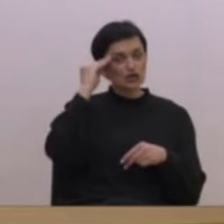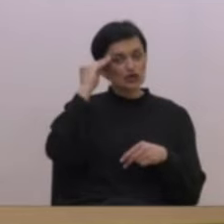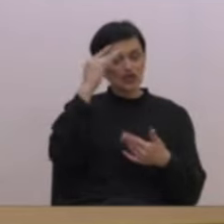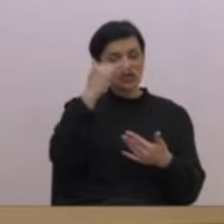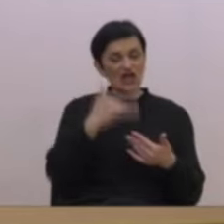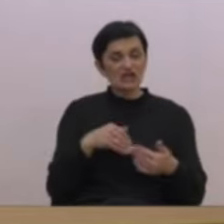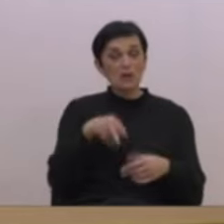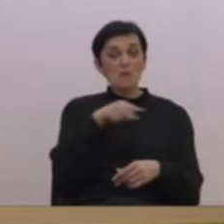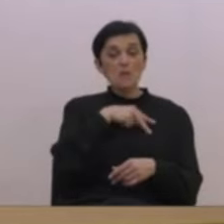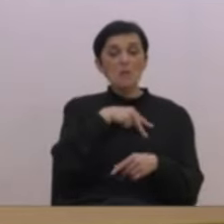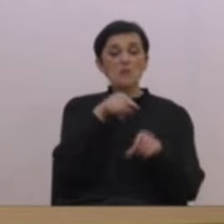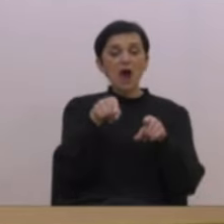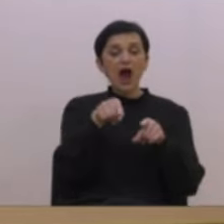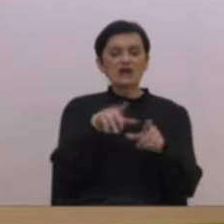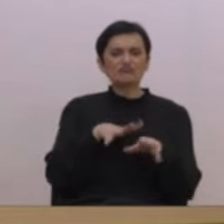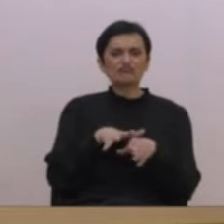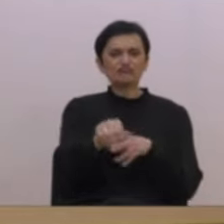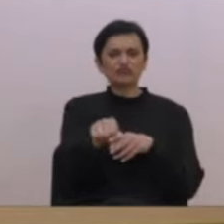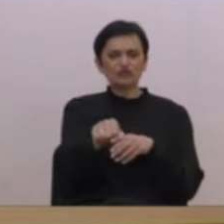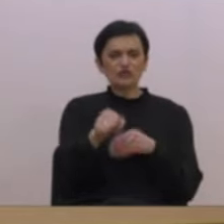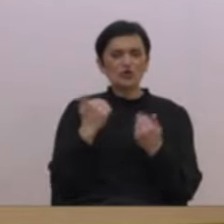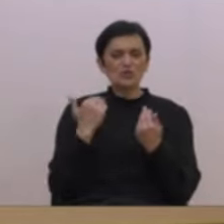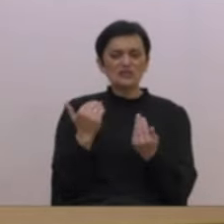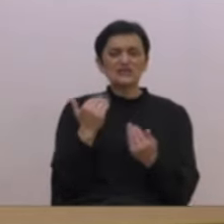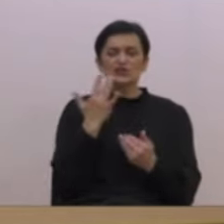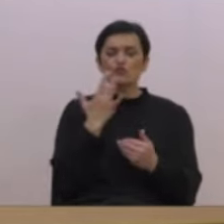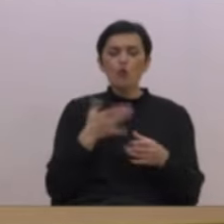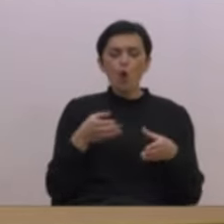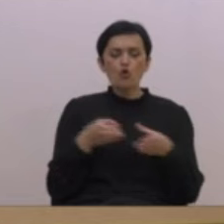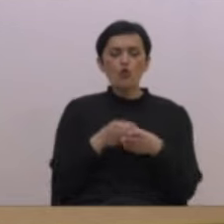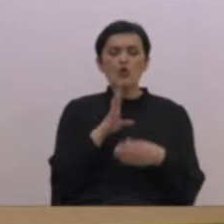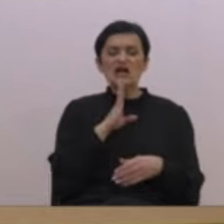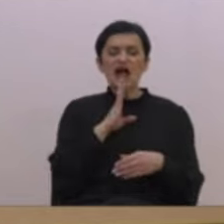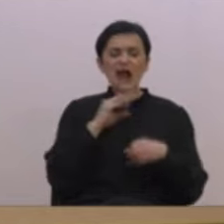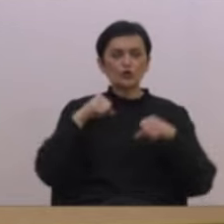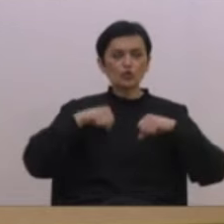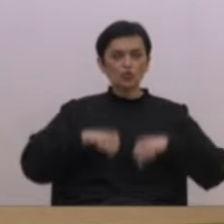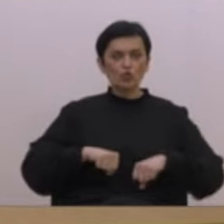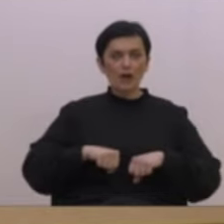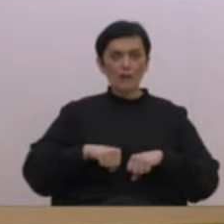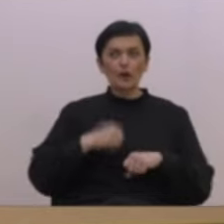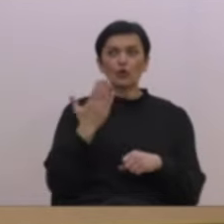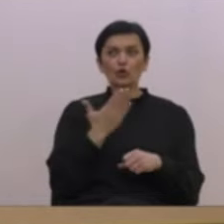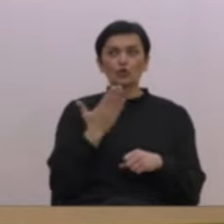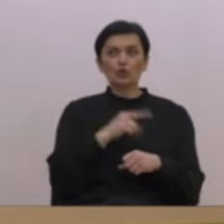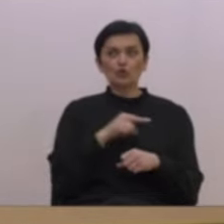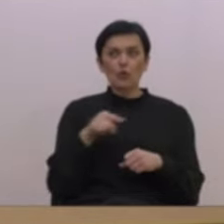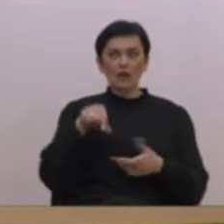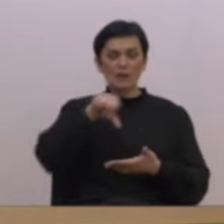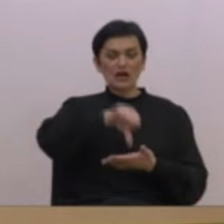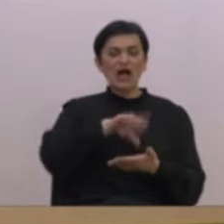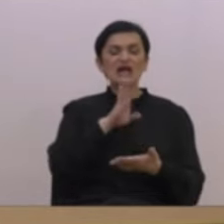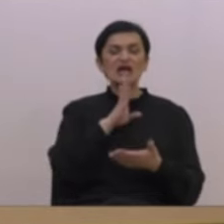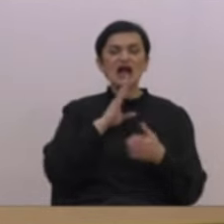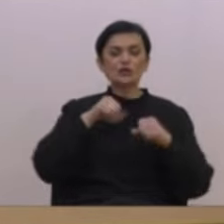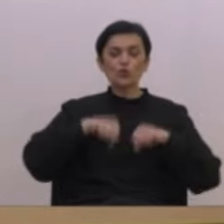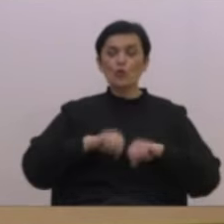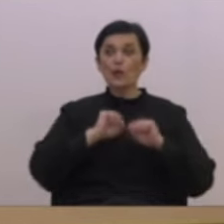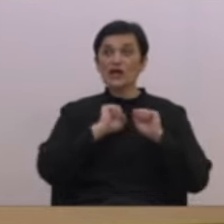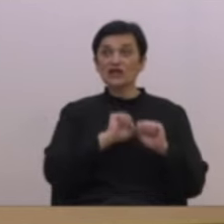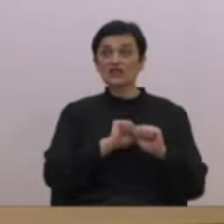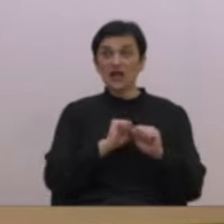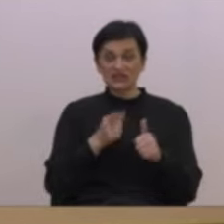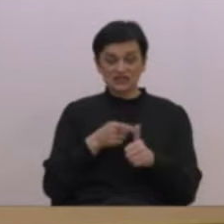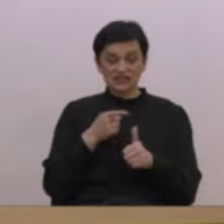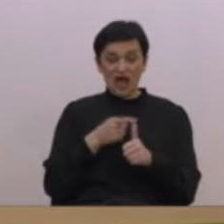Ამ პარლამენტმა გათელა მისივე პოლიტიკური გუნდის ქალების უფლებები, რომლებიც გამოდიოდნენ ქალთა უფლებების დაცვის